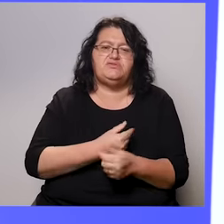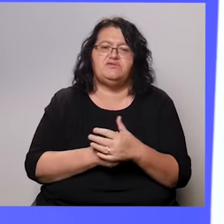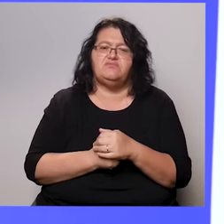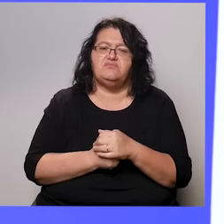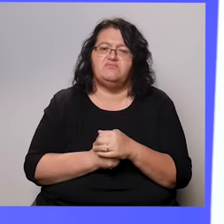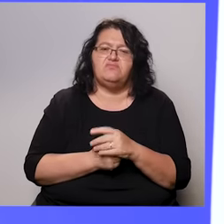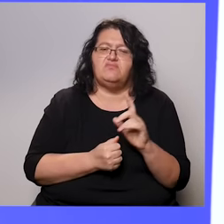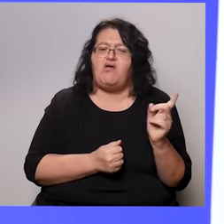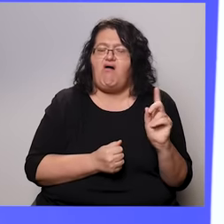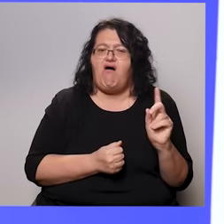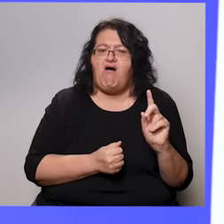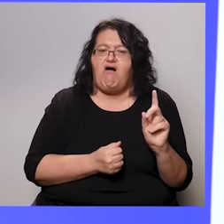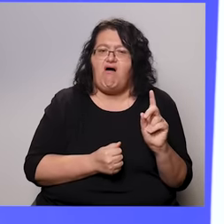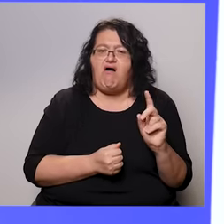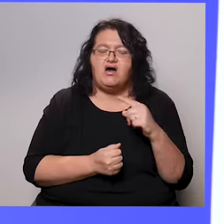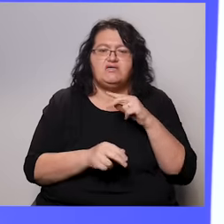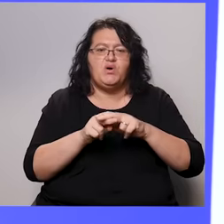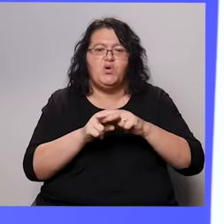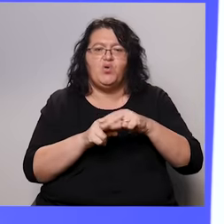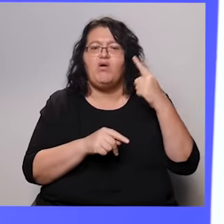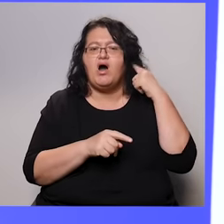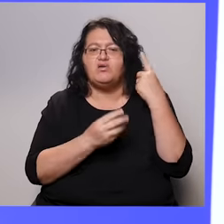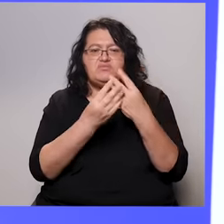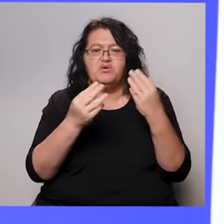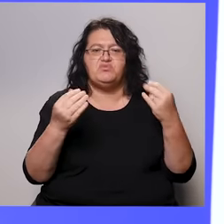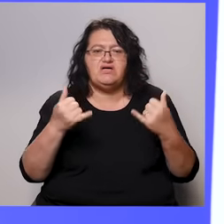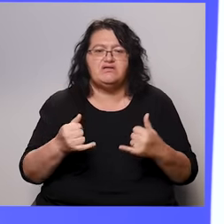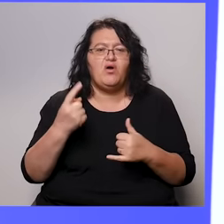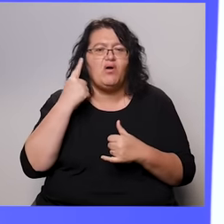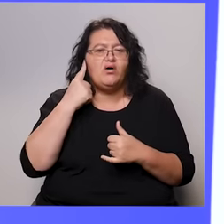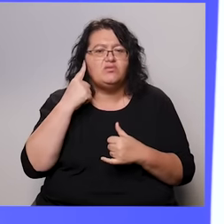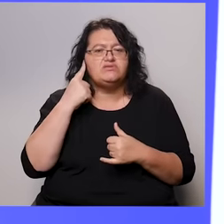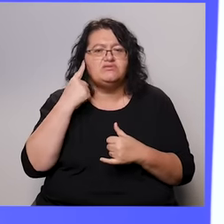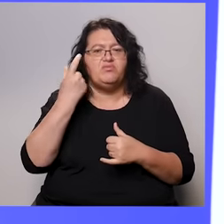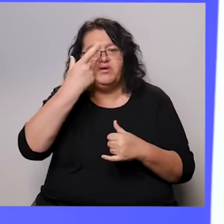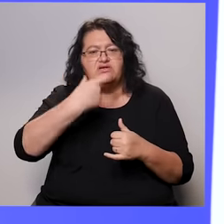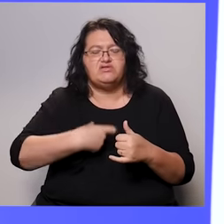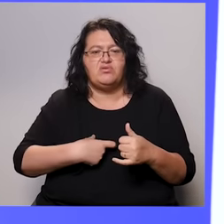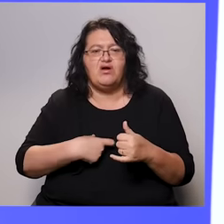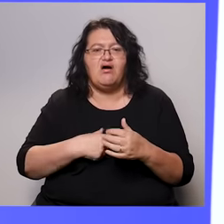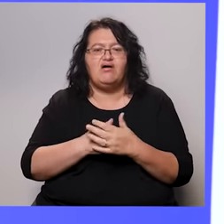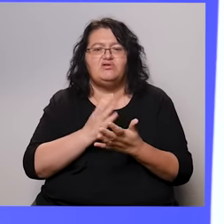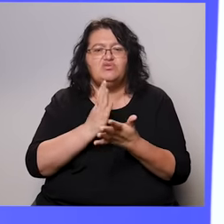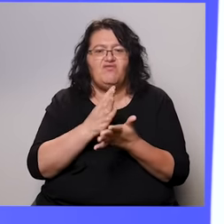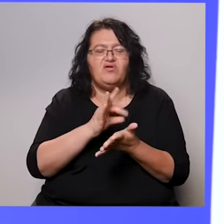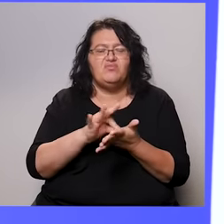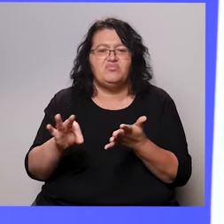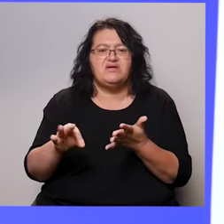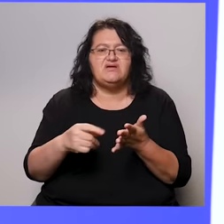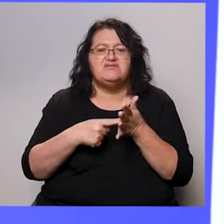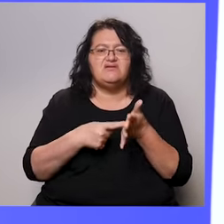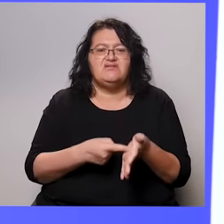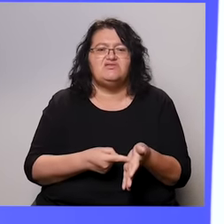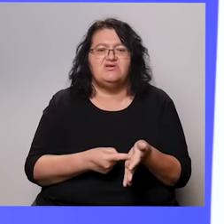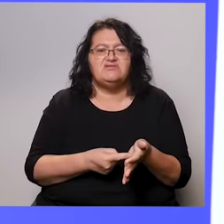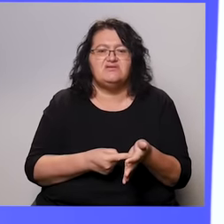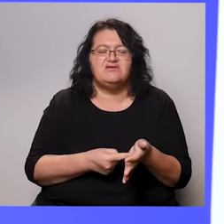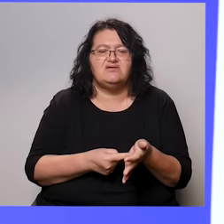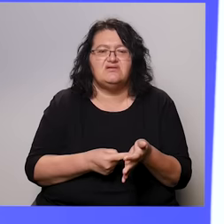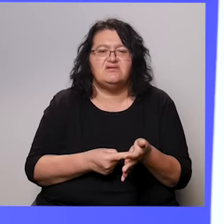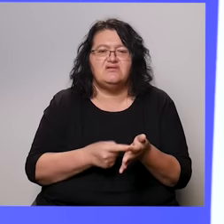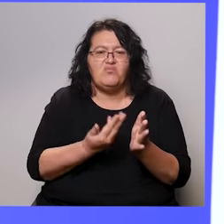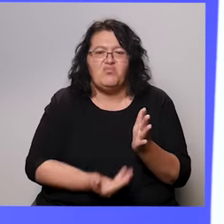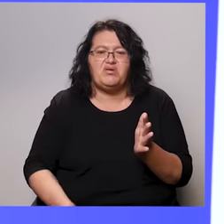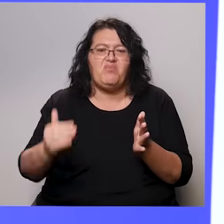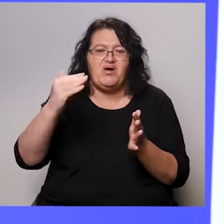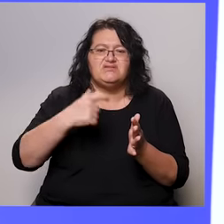nu. Cum auzim pe foarte mulți astăzi, eu am auzit cu urechile mele și am trecut prin această prăpastie,